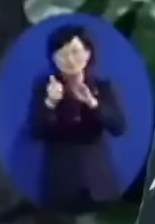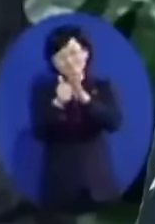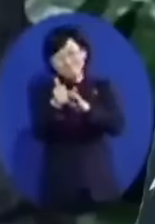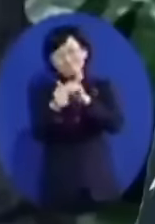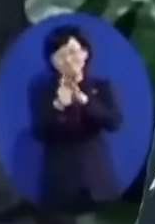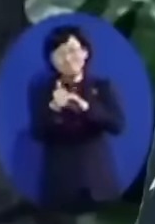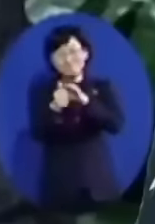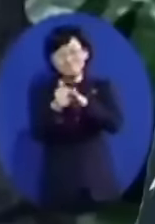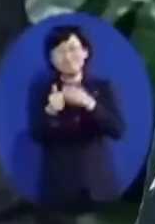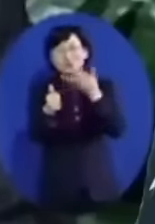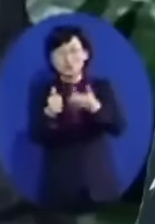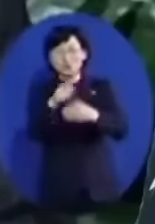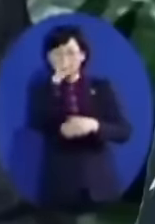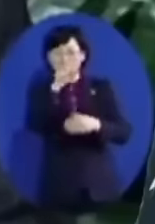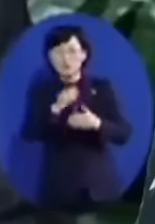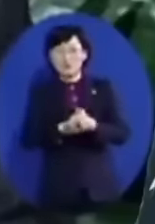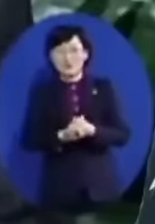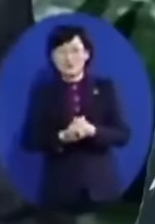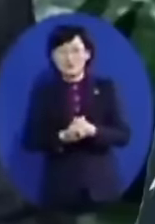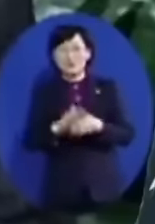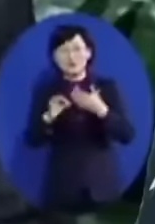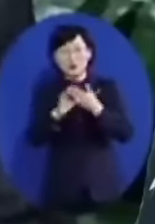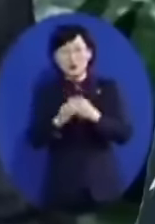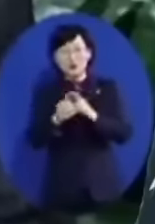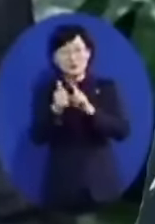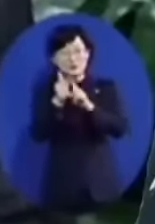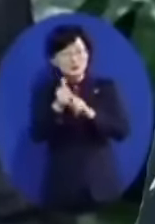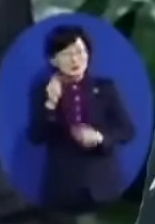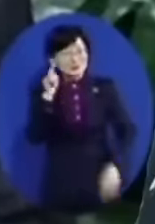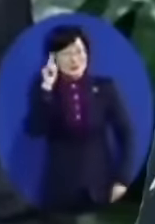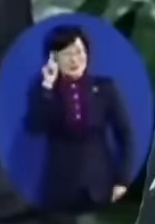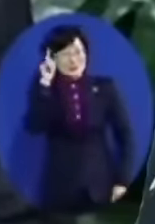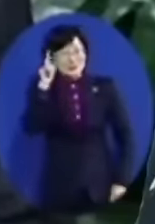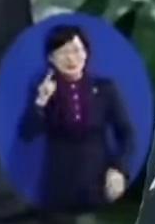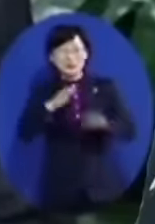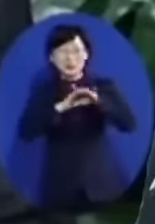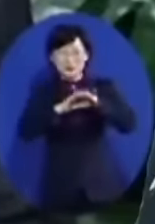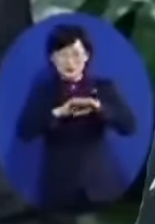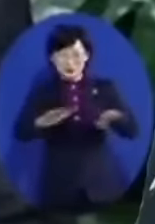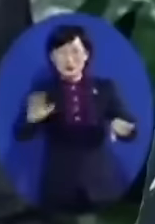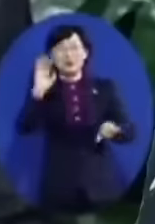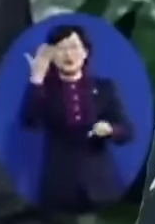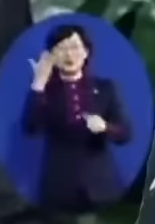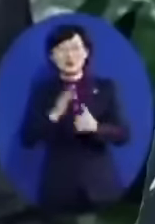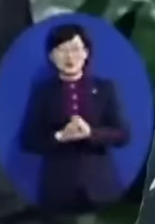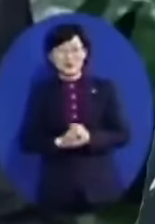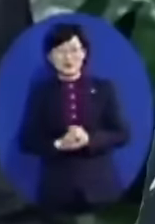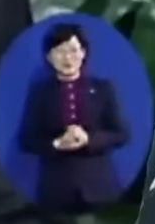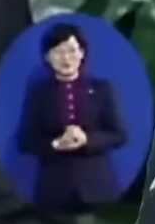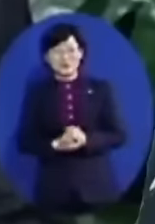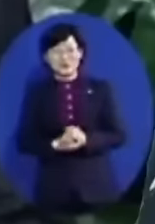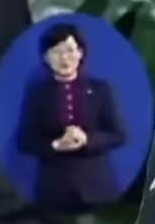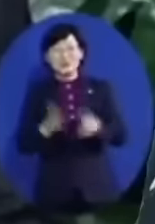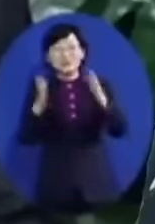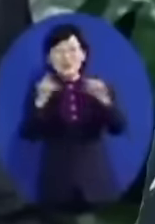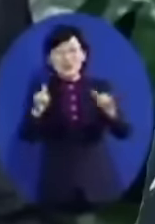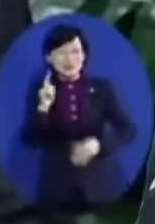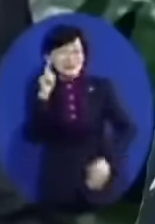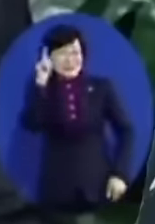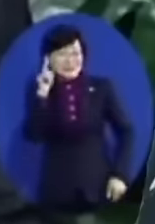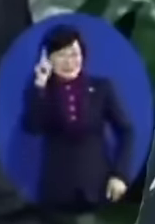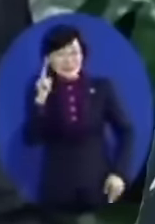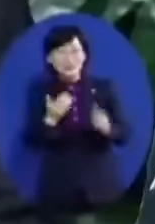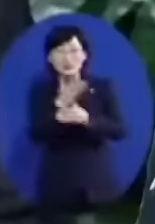주세요. 그렇게 주면 스트레스에서 많이 벗어날 수 있는 것입니다. 사람이 스트레스에